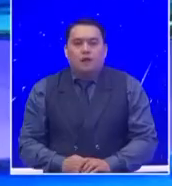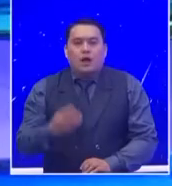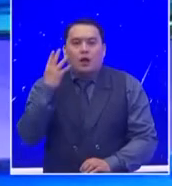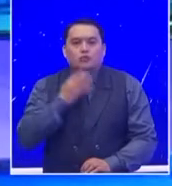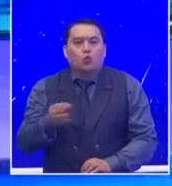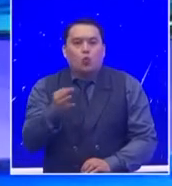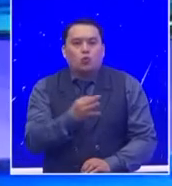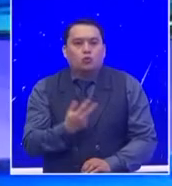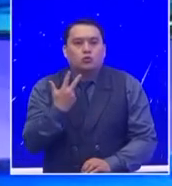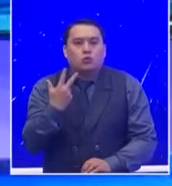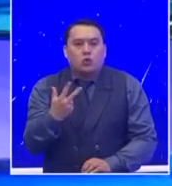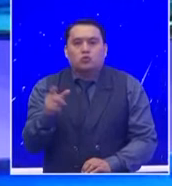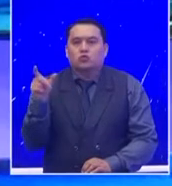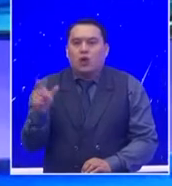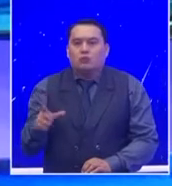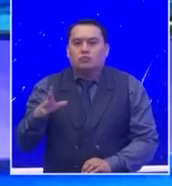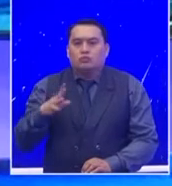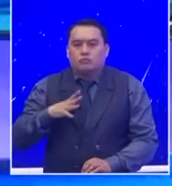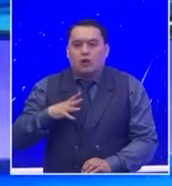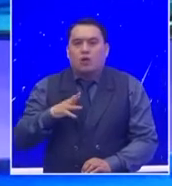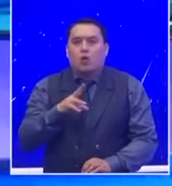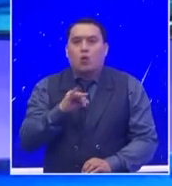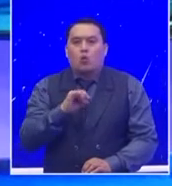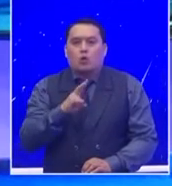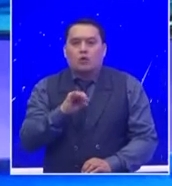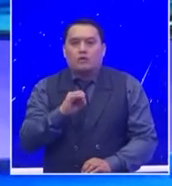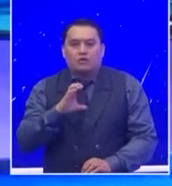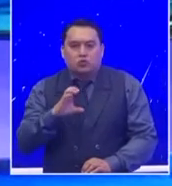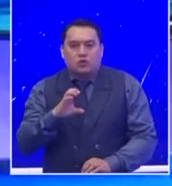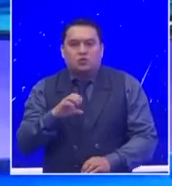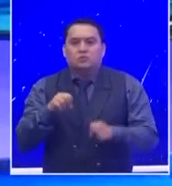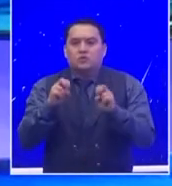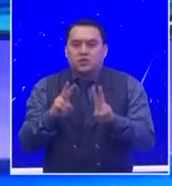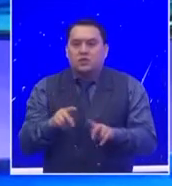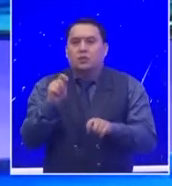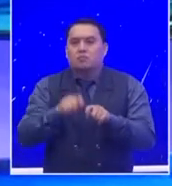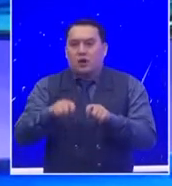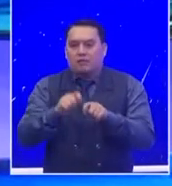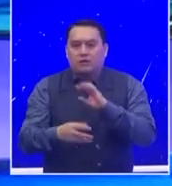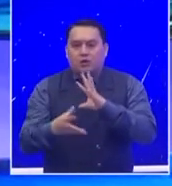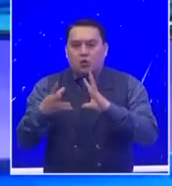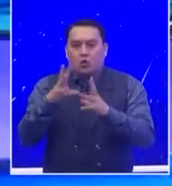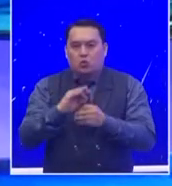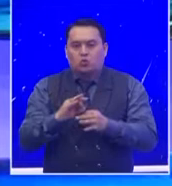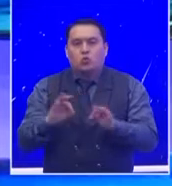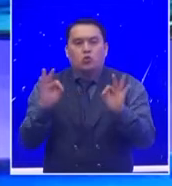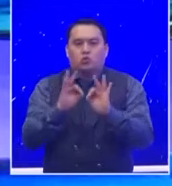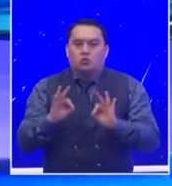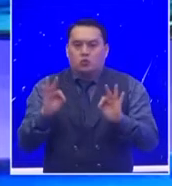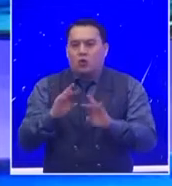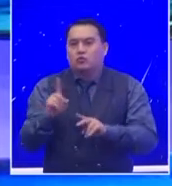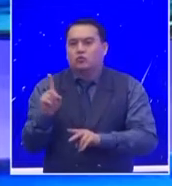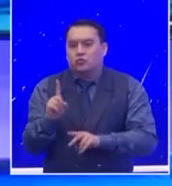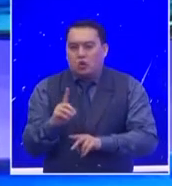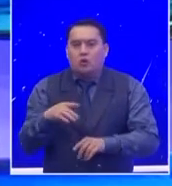В Алматинской области у троих граждан было подозрение на коронавирус. Эксперты проверили, результаты оказались отрицательными.